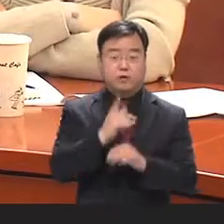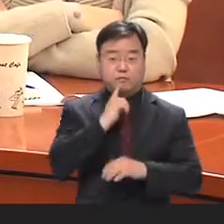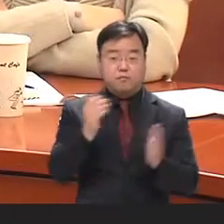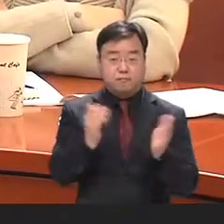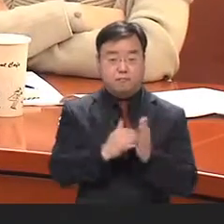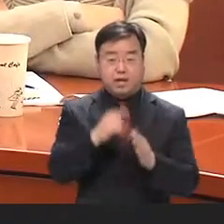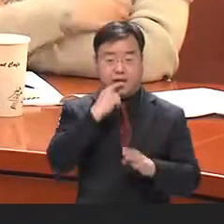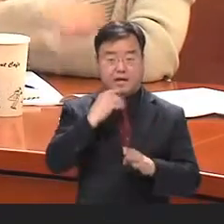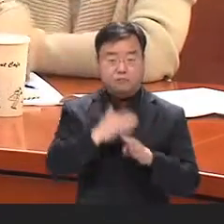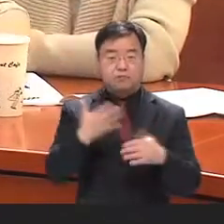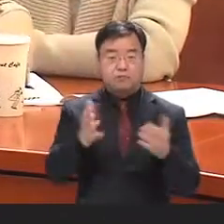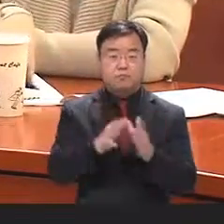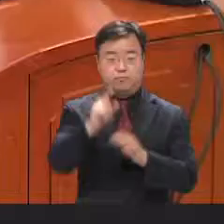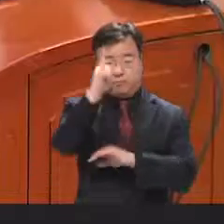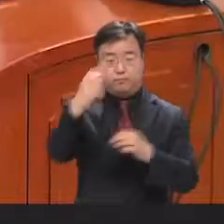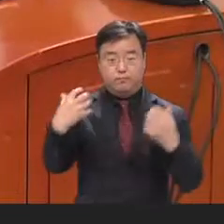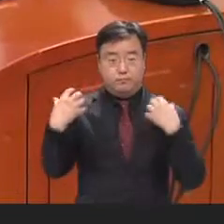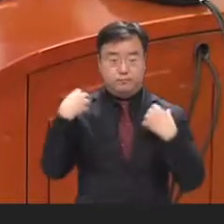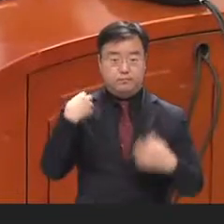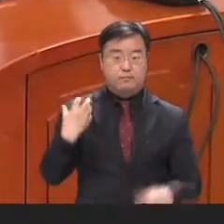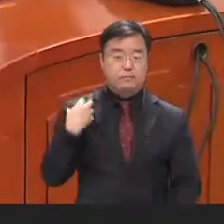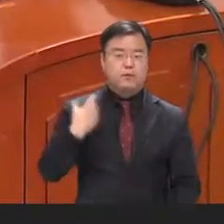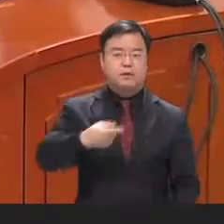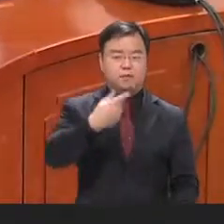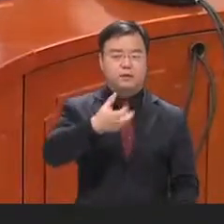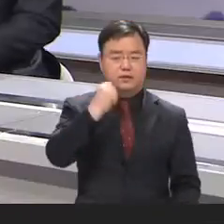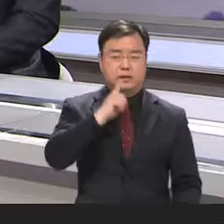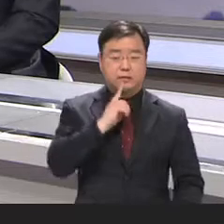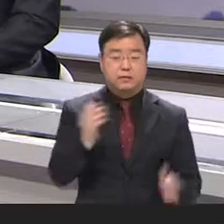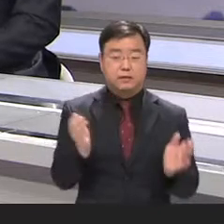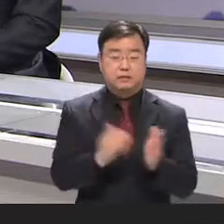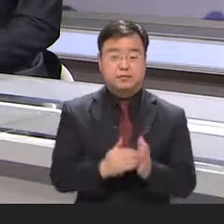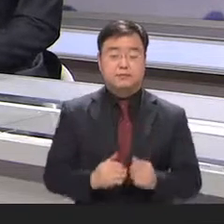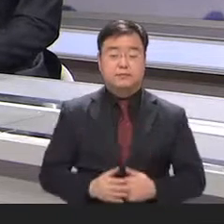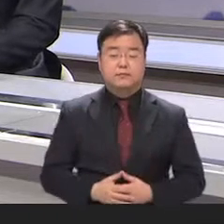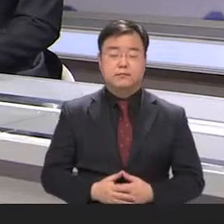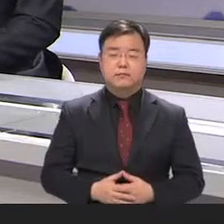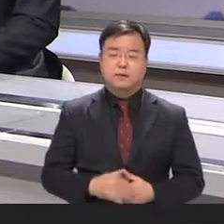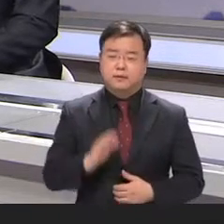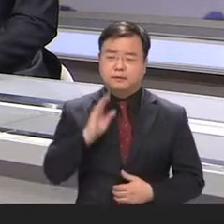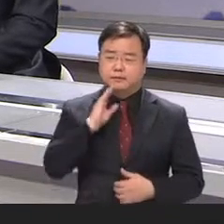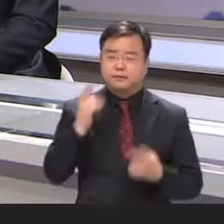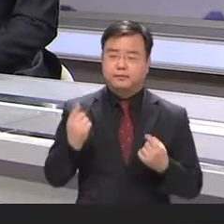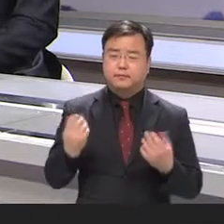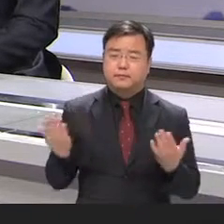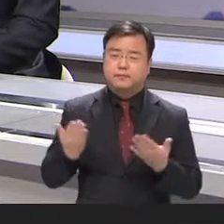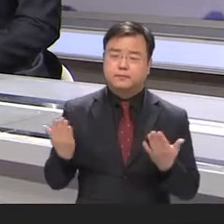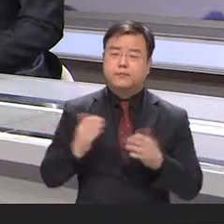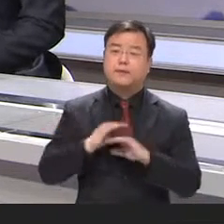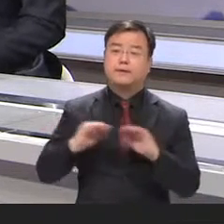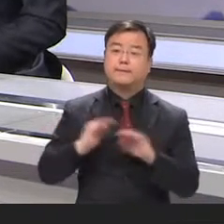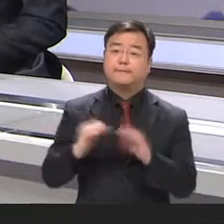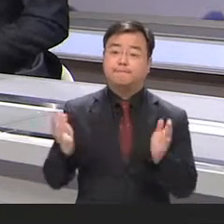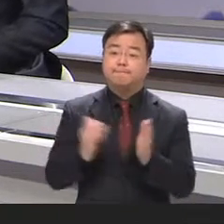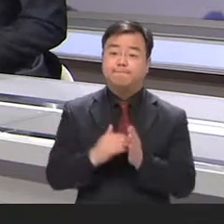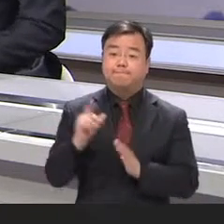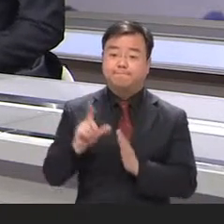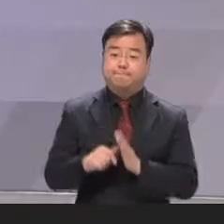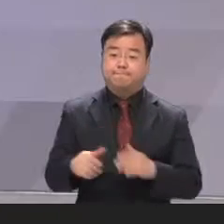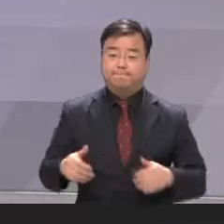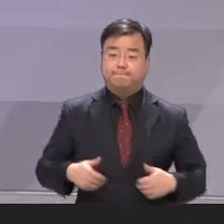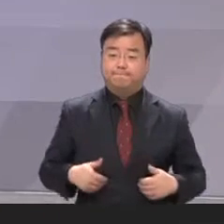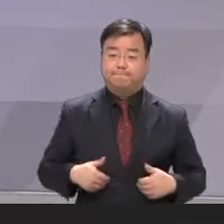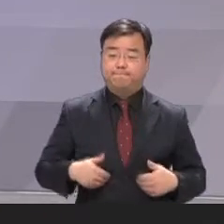정부 책임 이라며 연일 말 쓰고 있습니다 4 아 아무래도 좀 이번 사태 좀 해결될 때까지 시간이 좀 더 많이